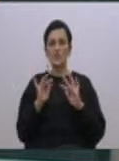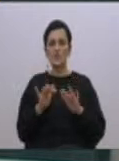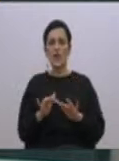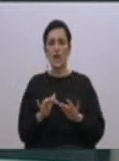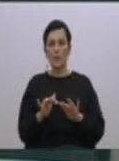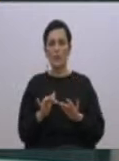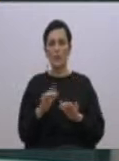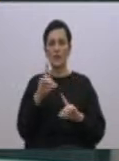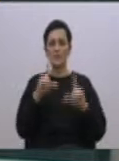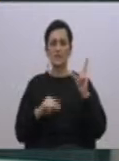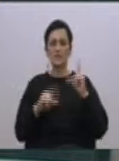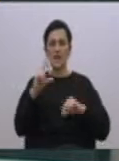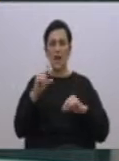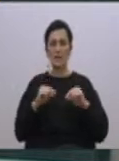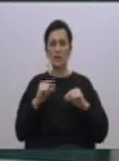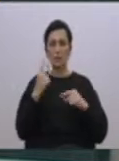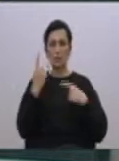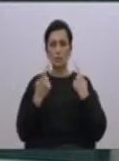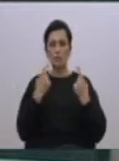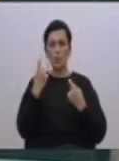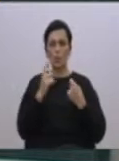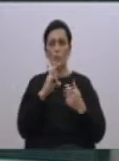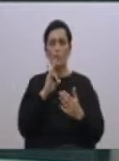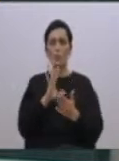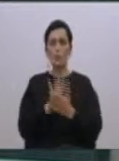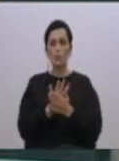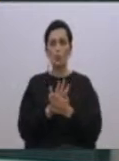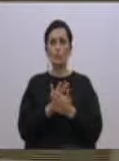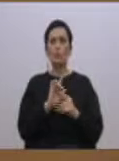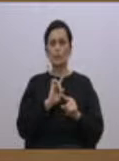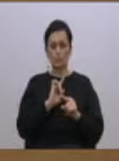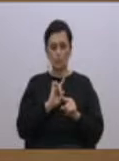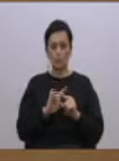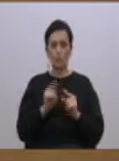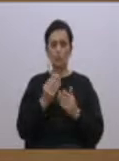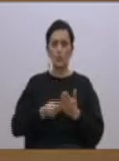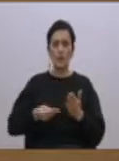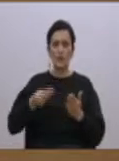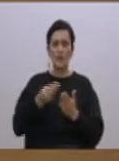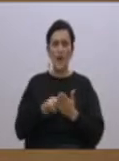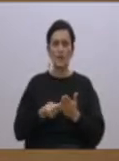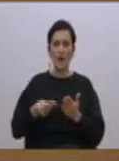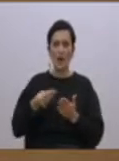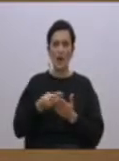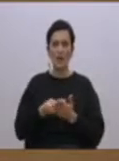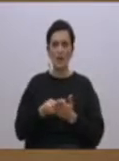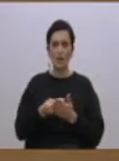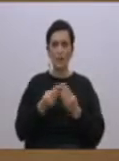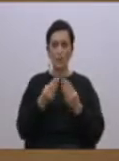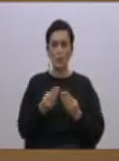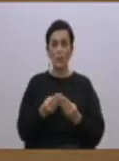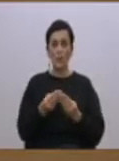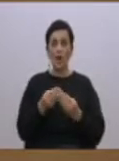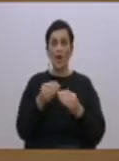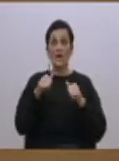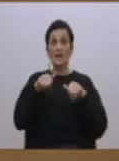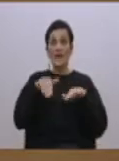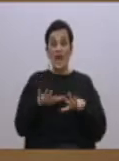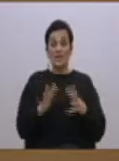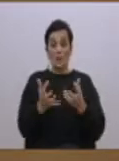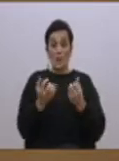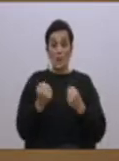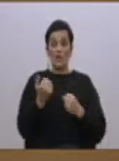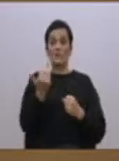Საქმიანობისთვის, სტატისტიკური მონაცემების მუდმივად დროულად განახლებით მიწოდებისთვის, მოგეხსენებათ გადაწყვეტილების მისაღებად